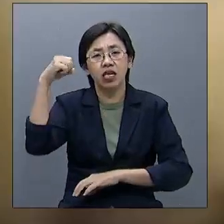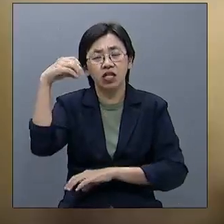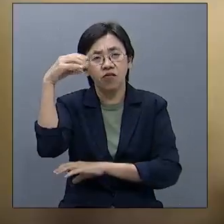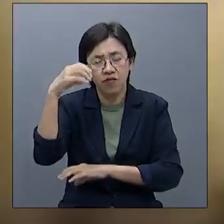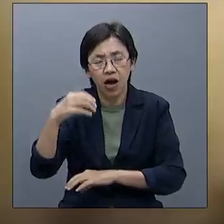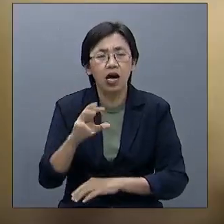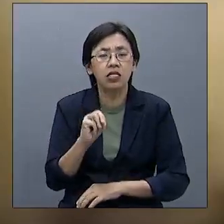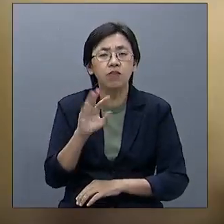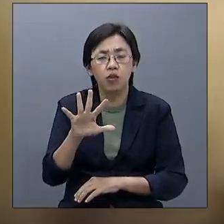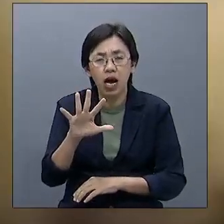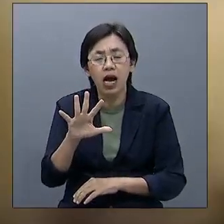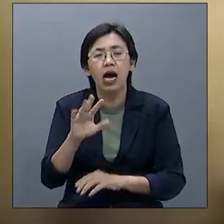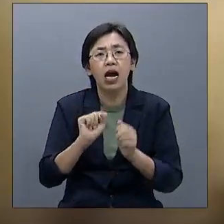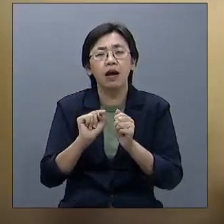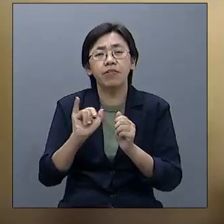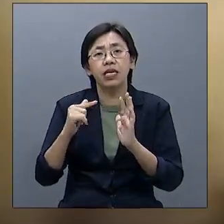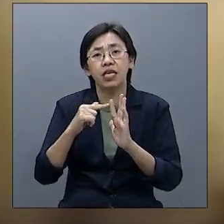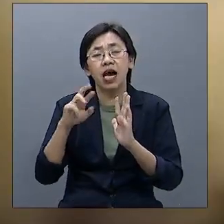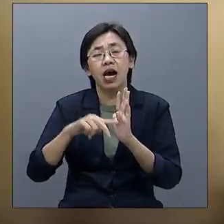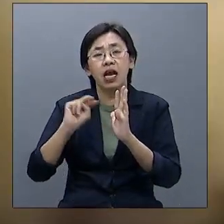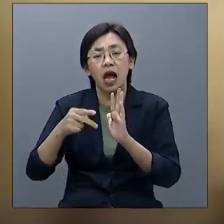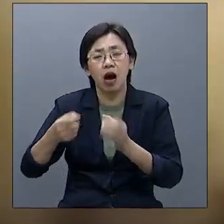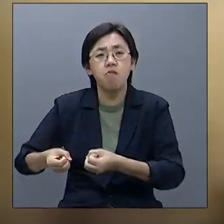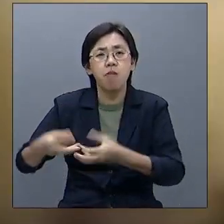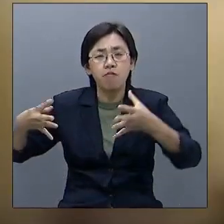หมู่ 5ตำบลยะรังเจ้าหน้าที่อยู่ระหว่างติดตามผู้ก่อเหตุค่ะ